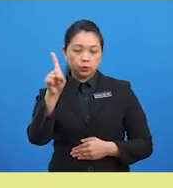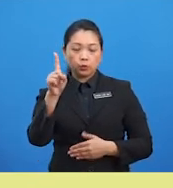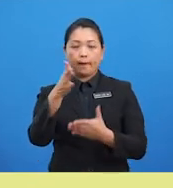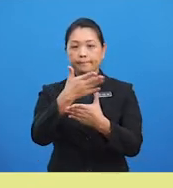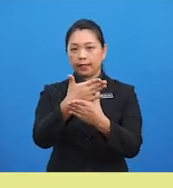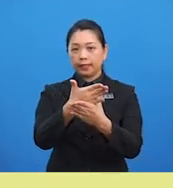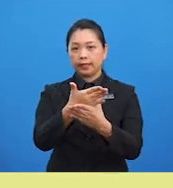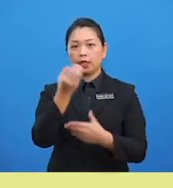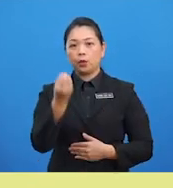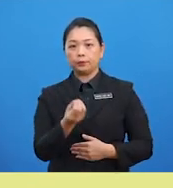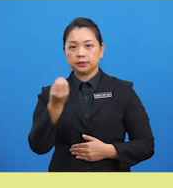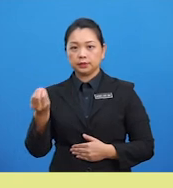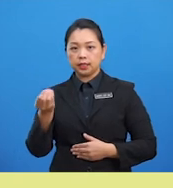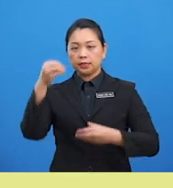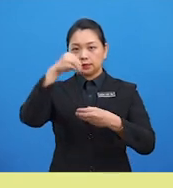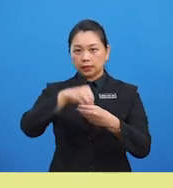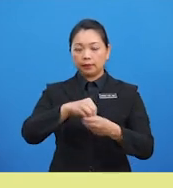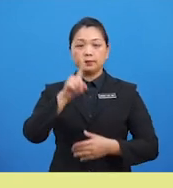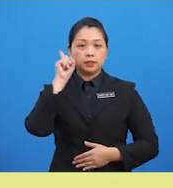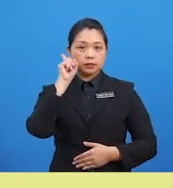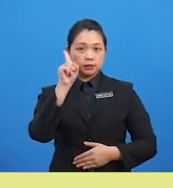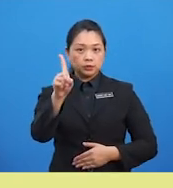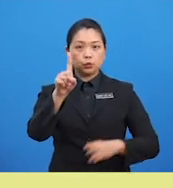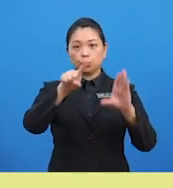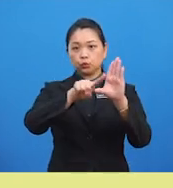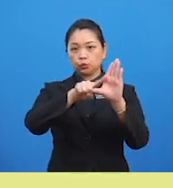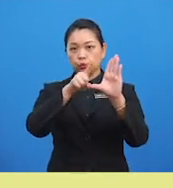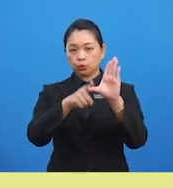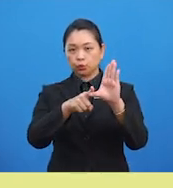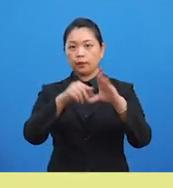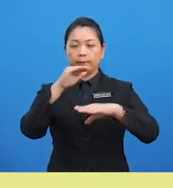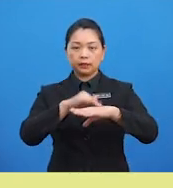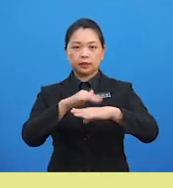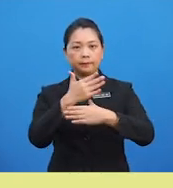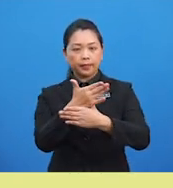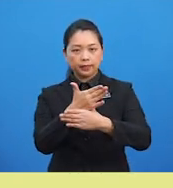objek dalam suatu sudut pada bahagian tertentu.